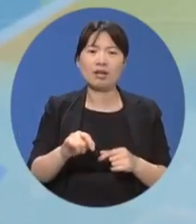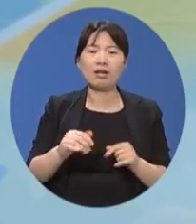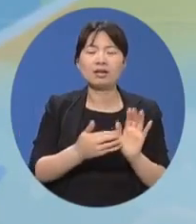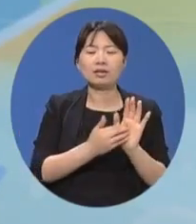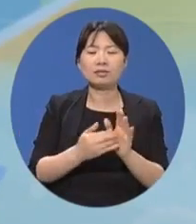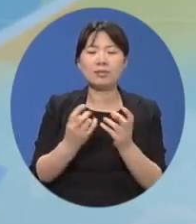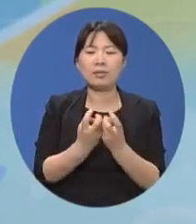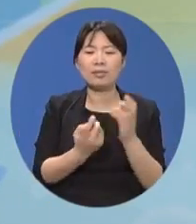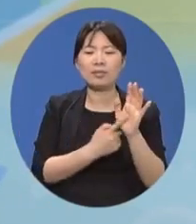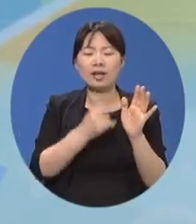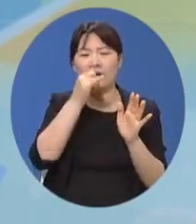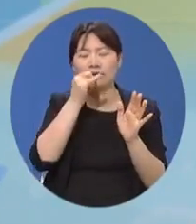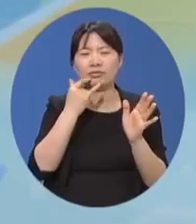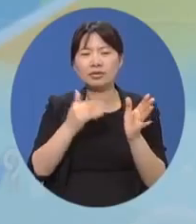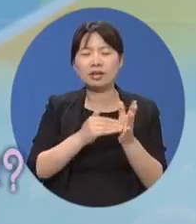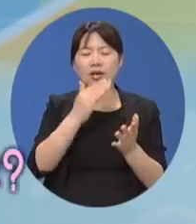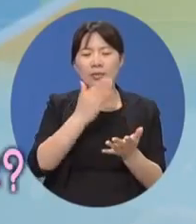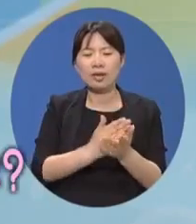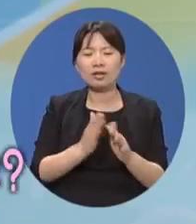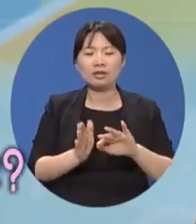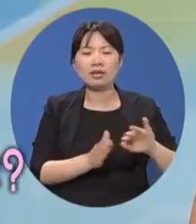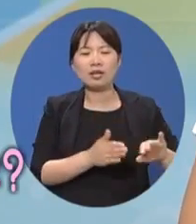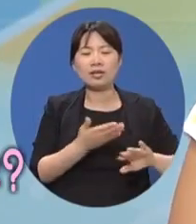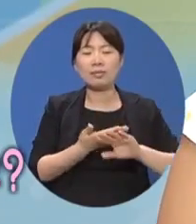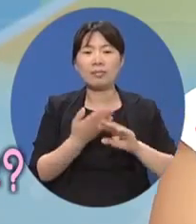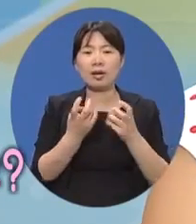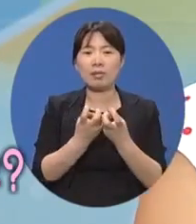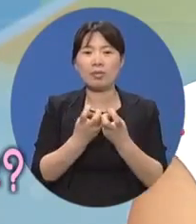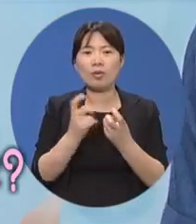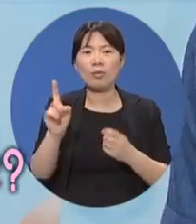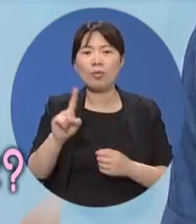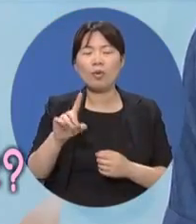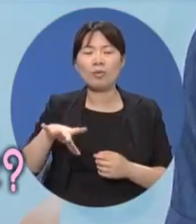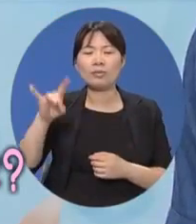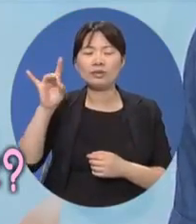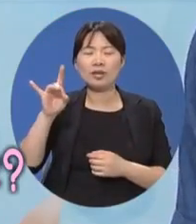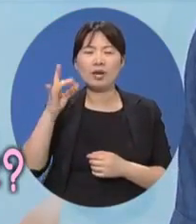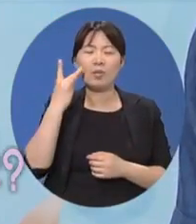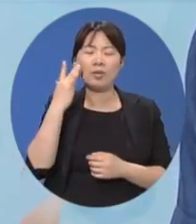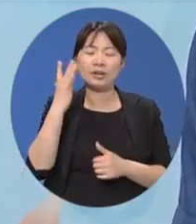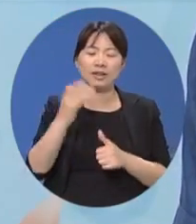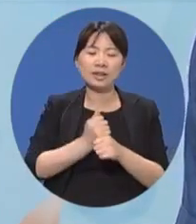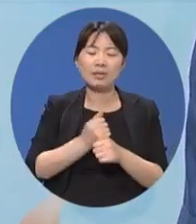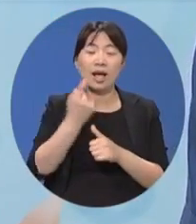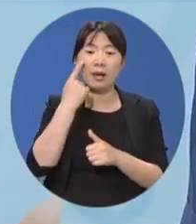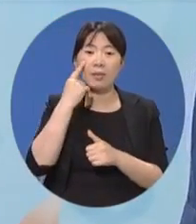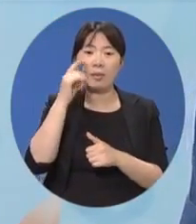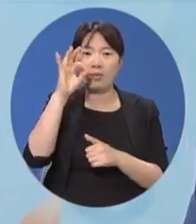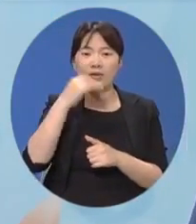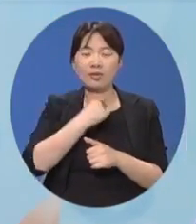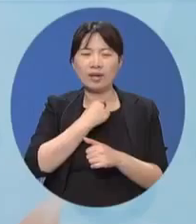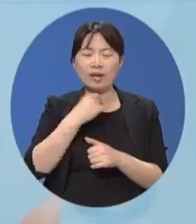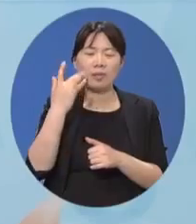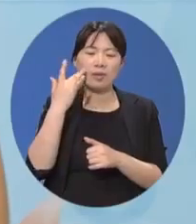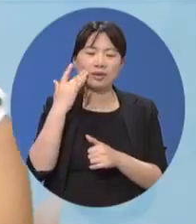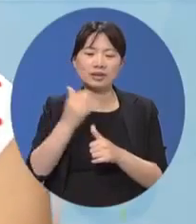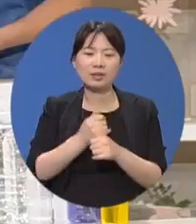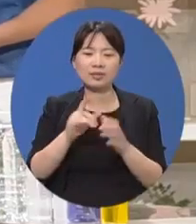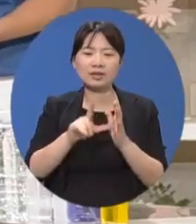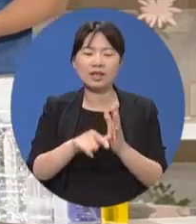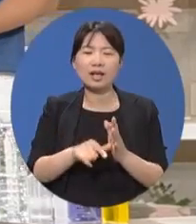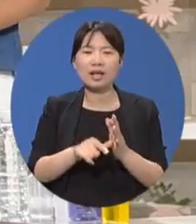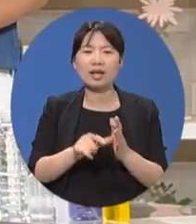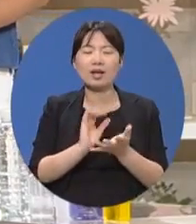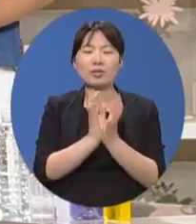나왔는데 화면에 나온 거 말고 또 다른 방법 없을까요 아 먼저 목 일 한번 잡아 볼까요 4 5기 잡는데는 이렇게 화분에